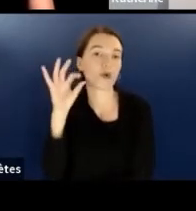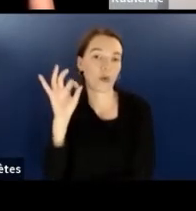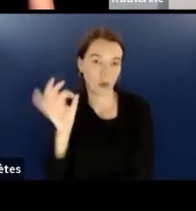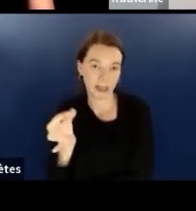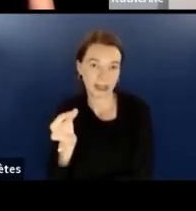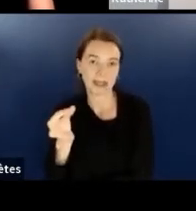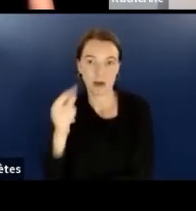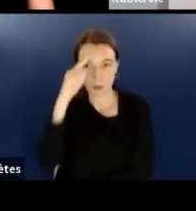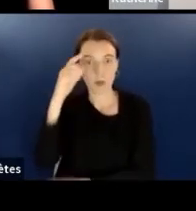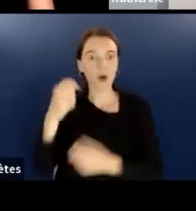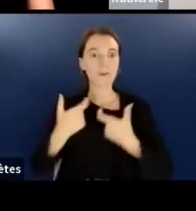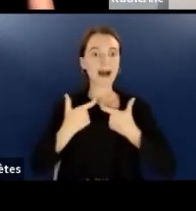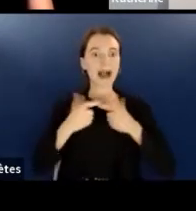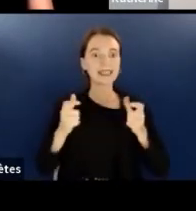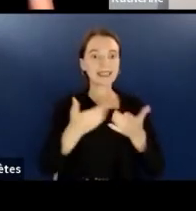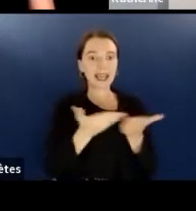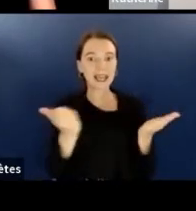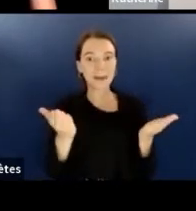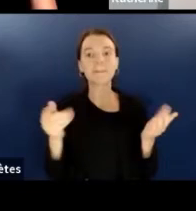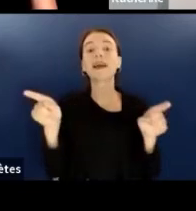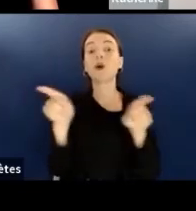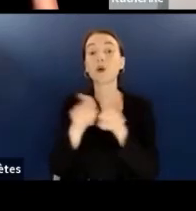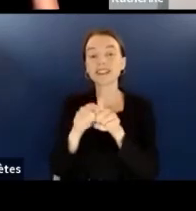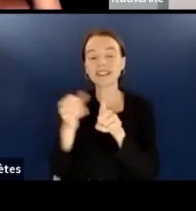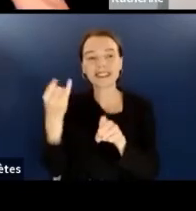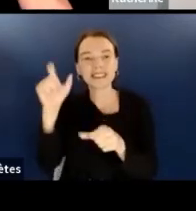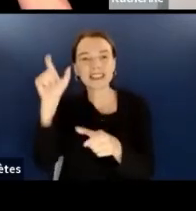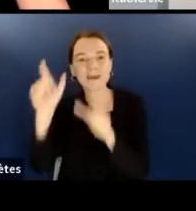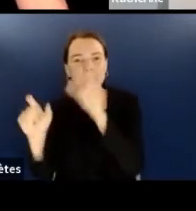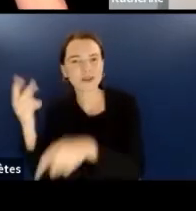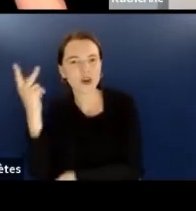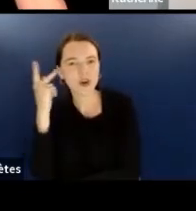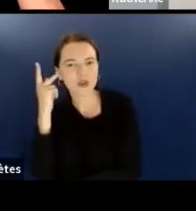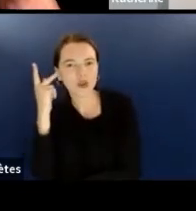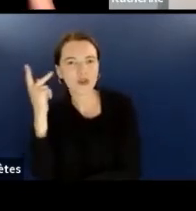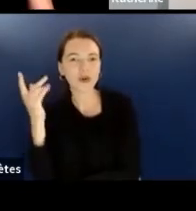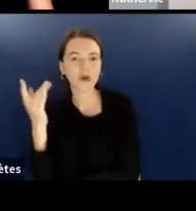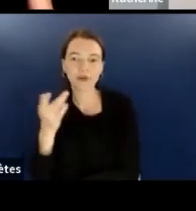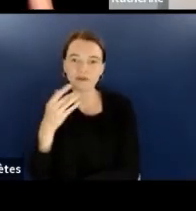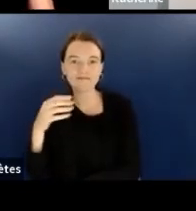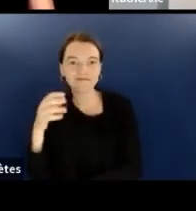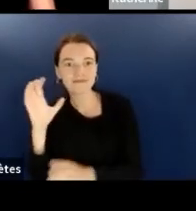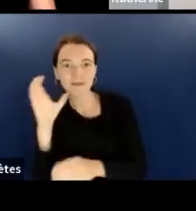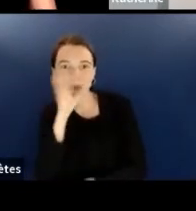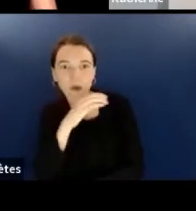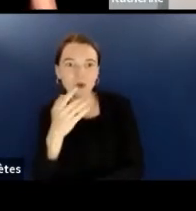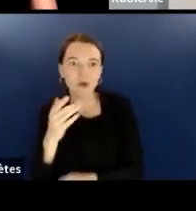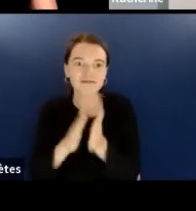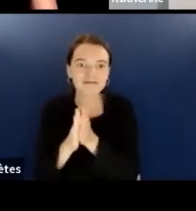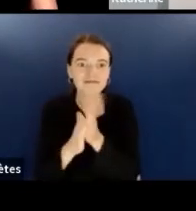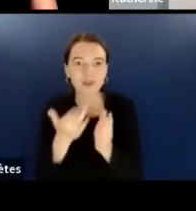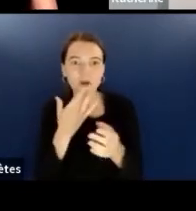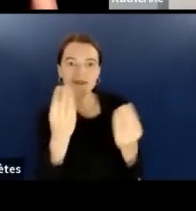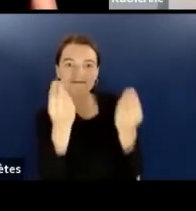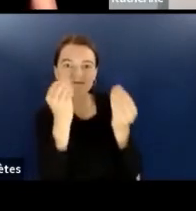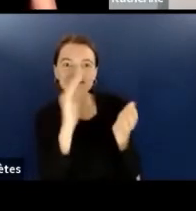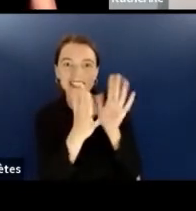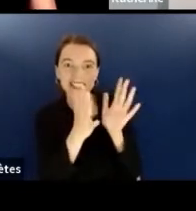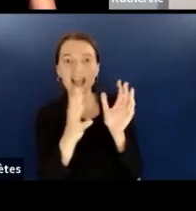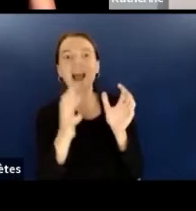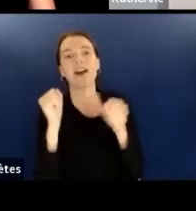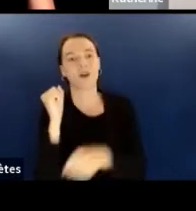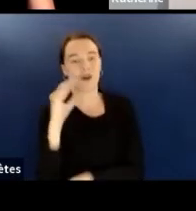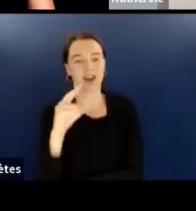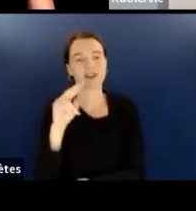pour permettre aux entendants qui veulent apprendre la langue des signes ou qui veulent s'y intéresser de pouvoir s'y mettre en voyant